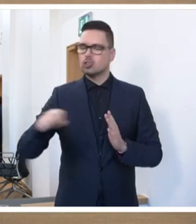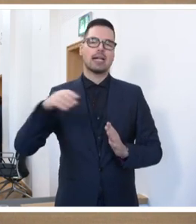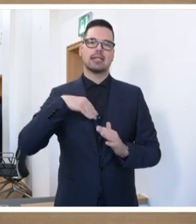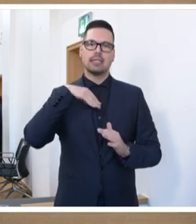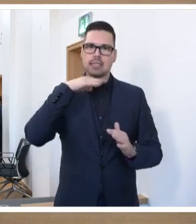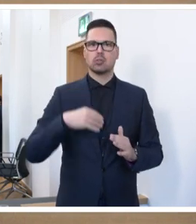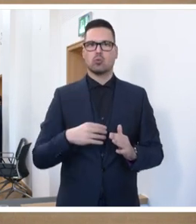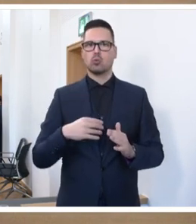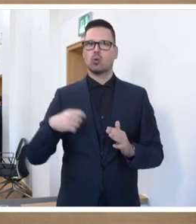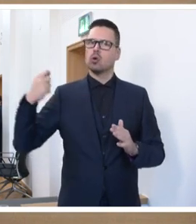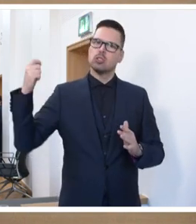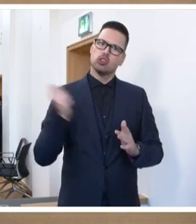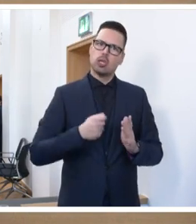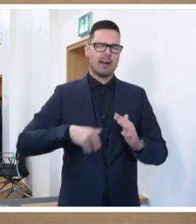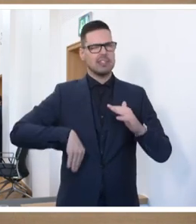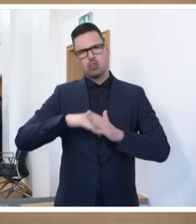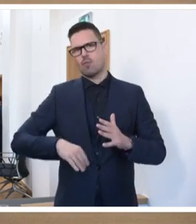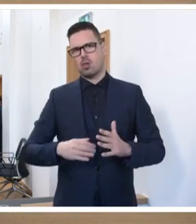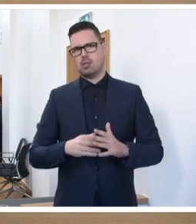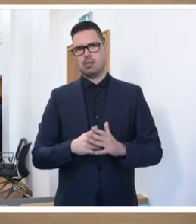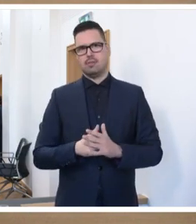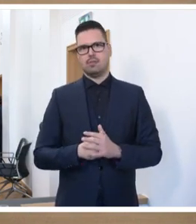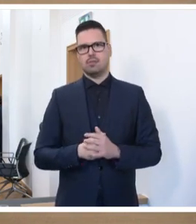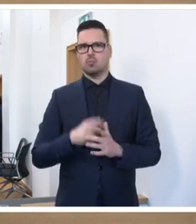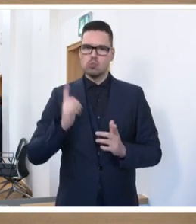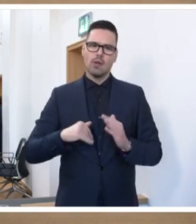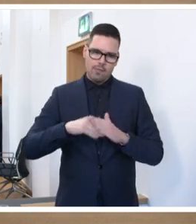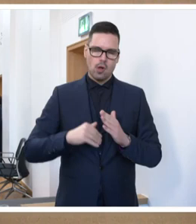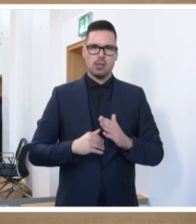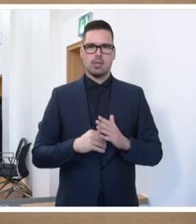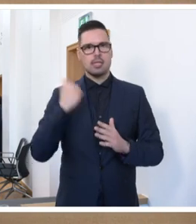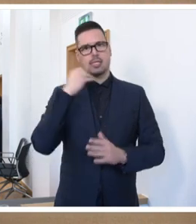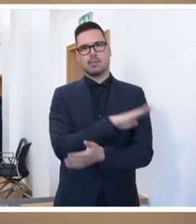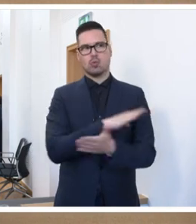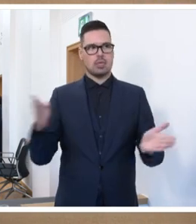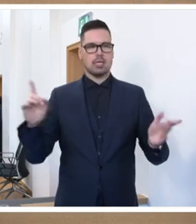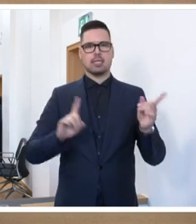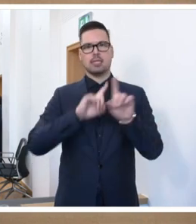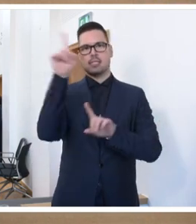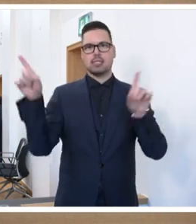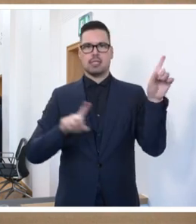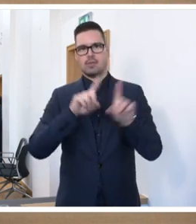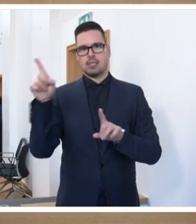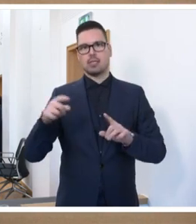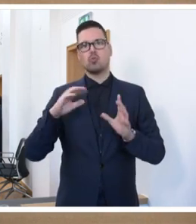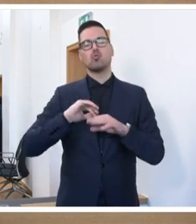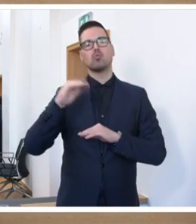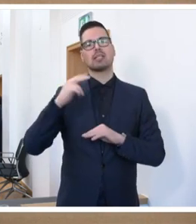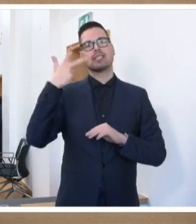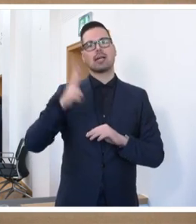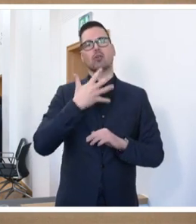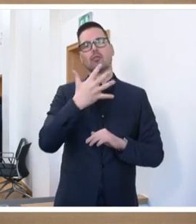dass das Strafmaß nicht komplett ausgeschöpft würde. Liebe Kolleginnen und Kollegen, die Silvesternacht brachte in Berlin insgesamt